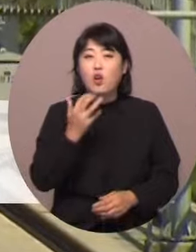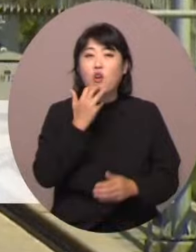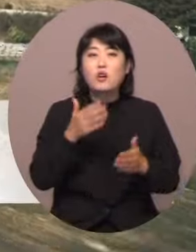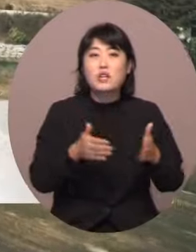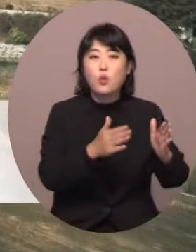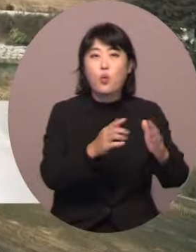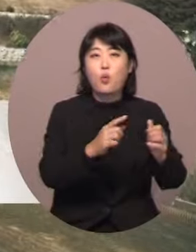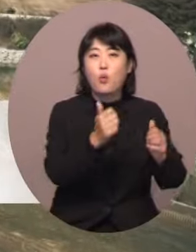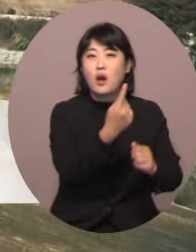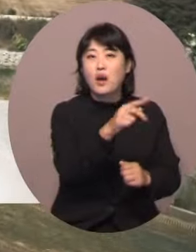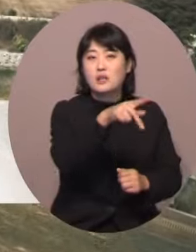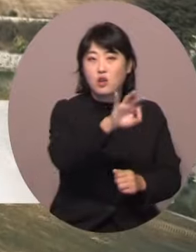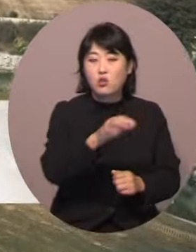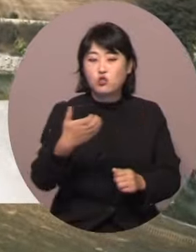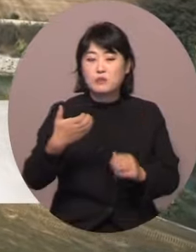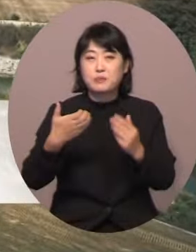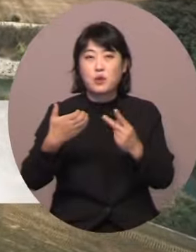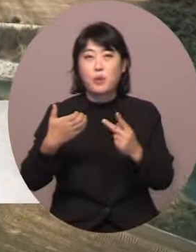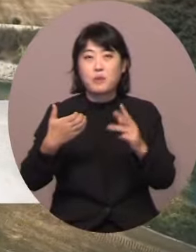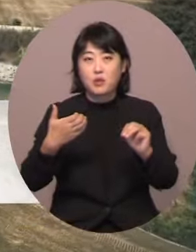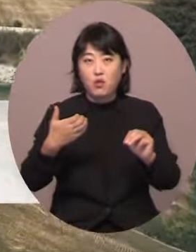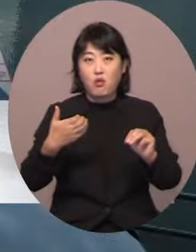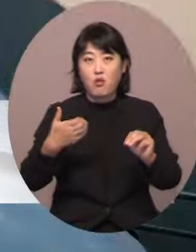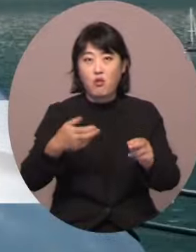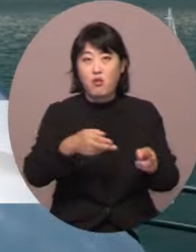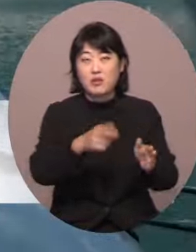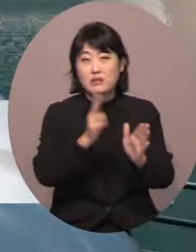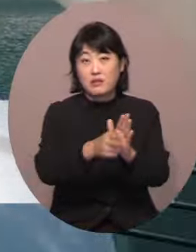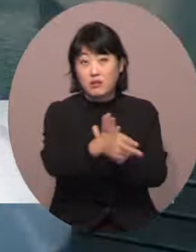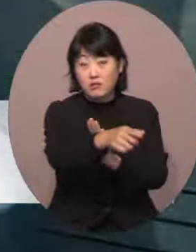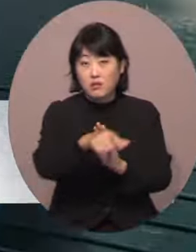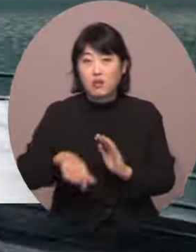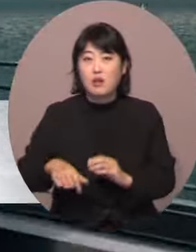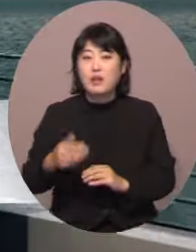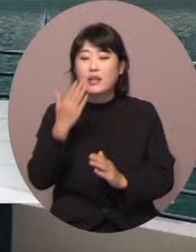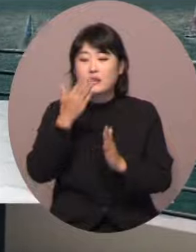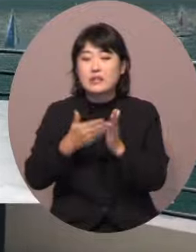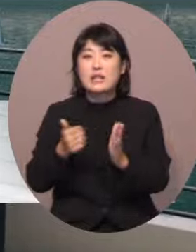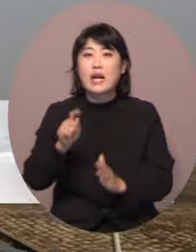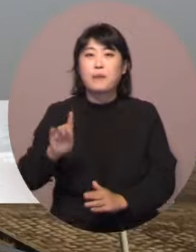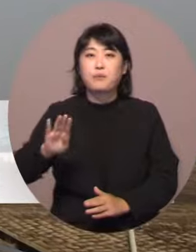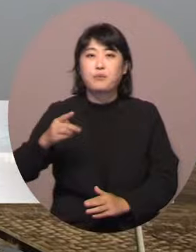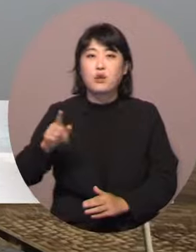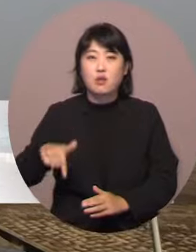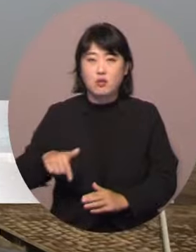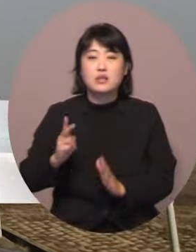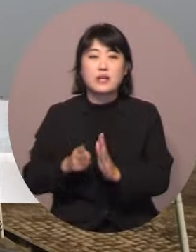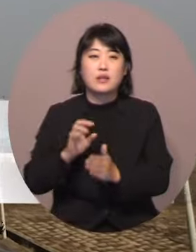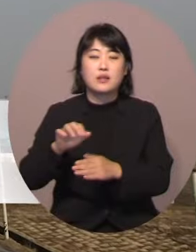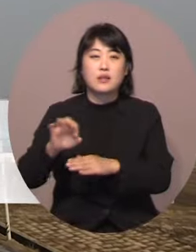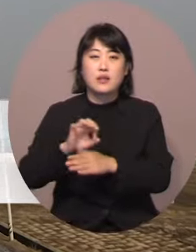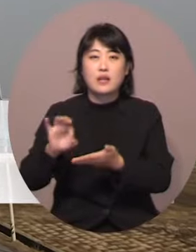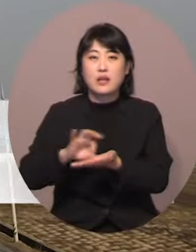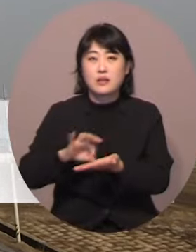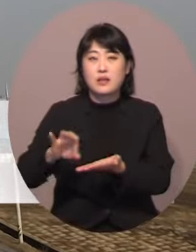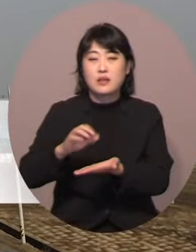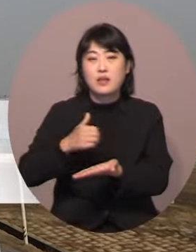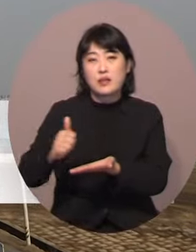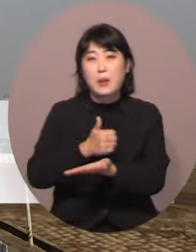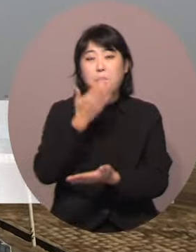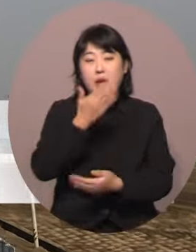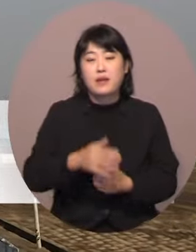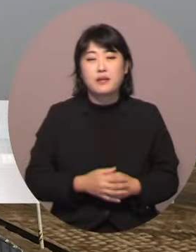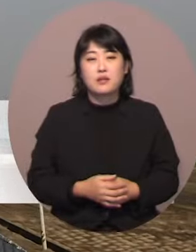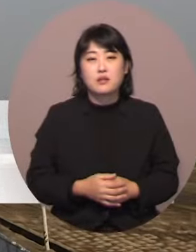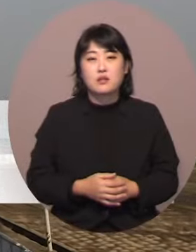화성을 연결하는 90km 노선으로 당진 해설은 합덕역 통해 열차를 이용할 수 있습니다 서희선 개통과